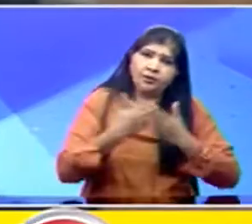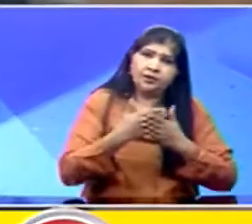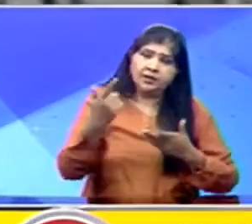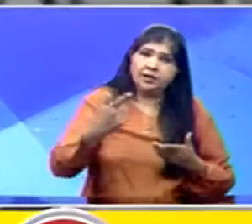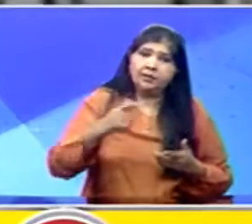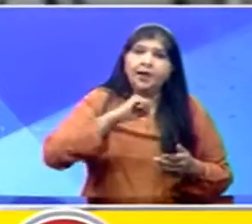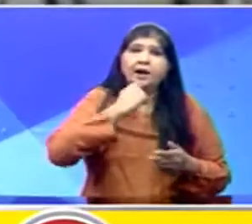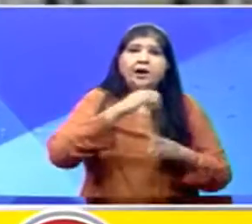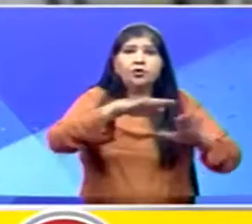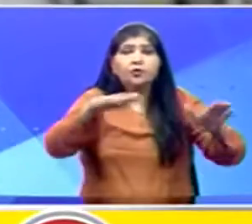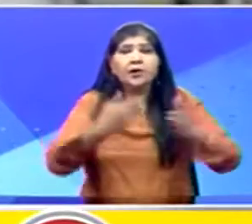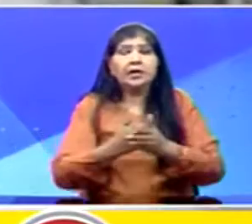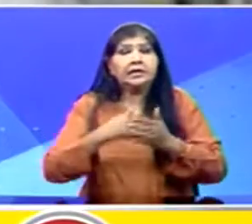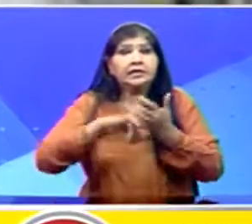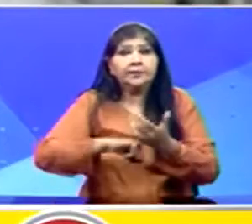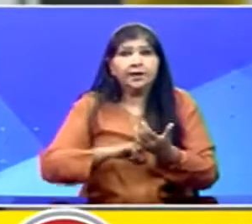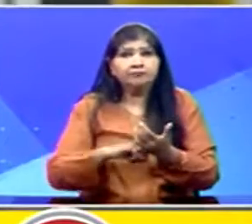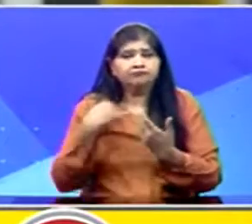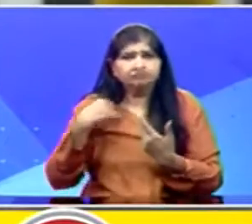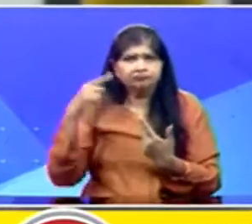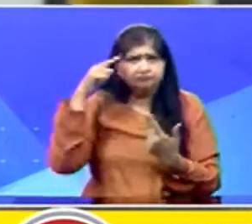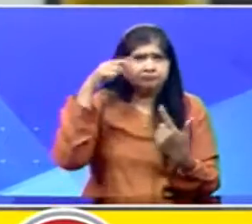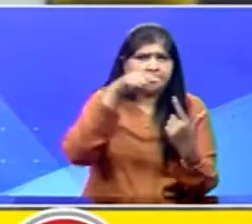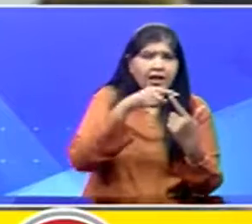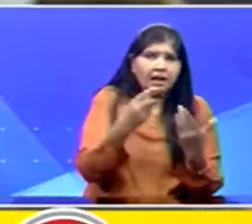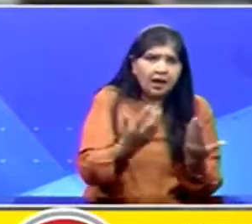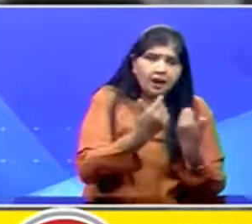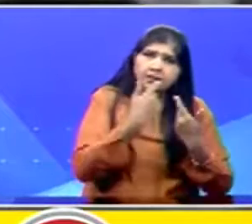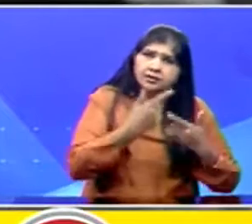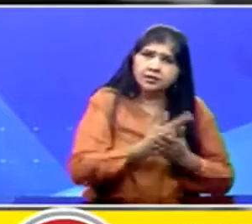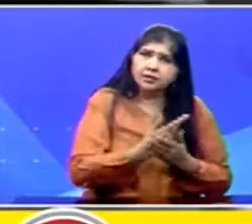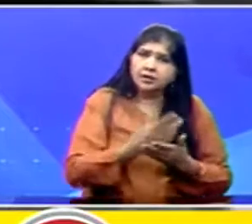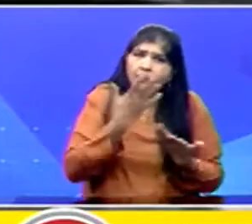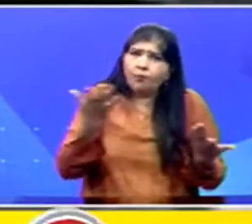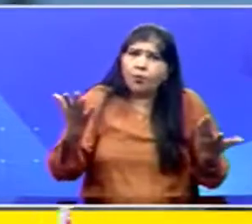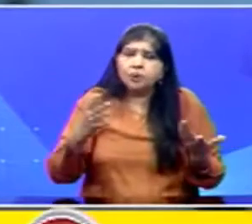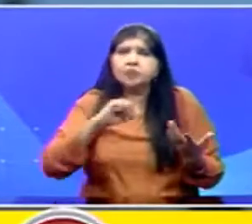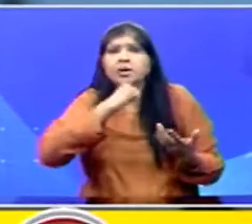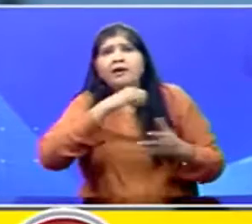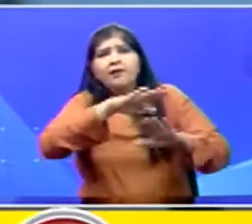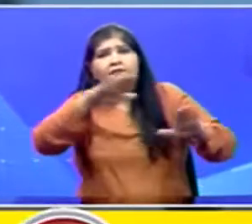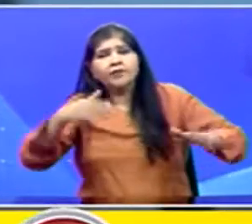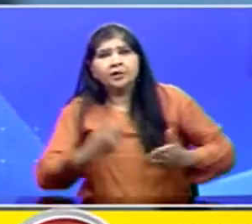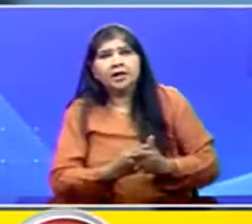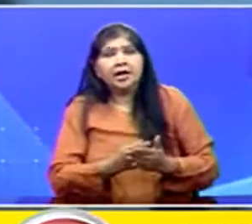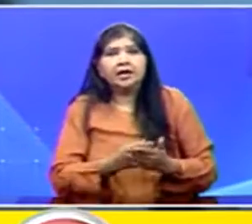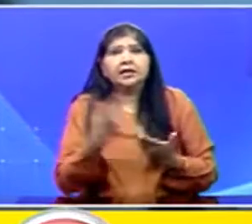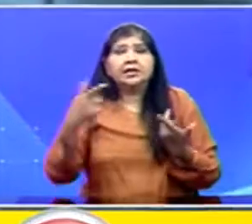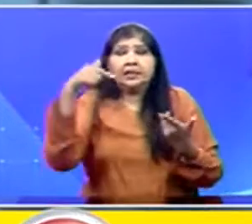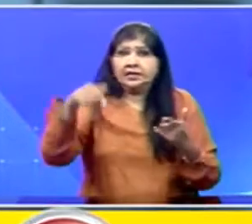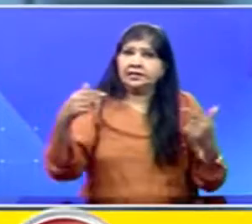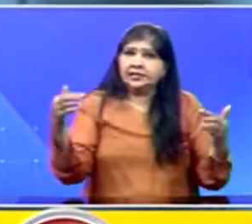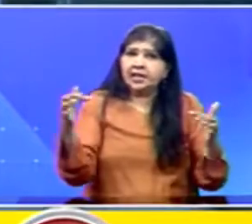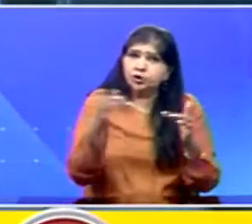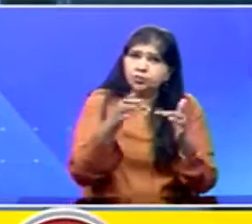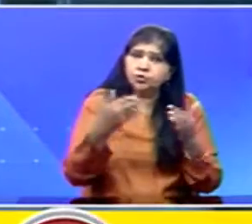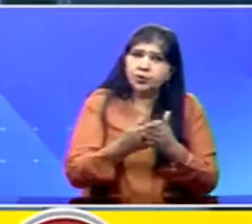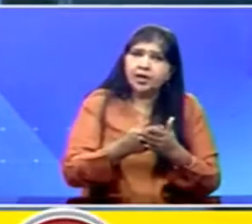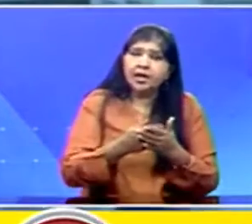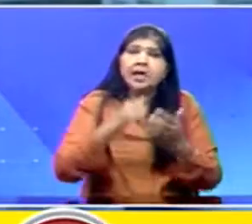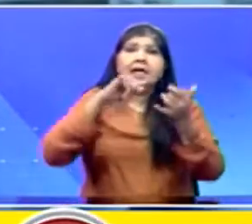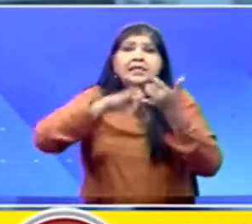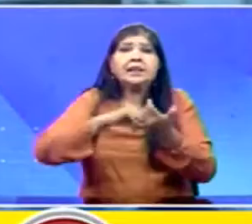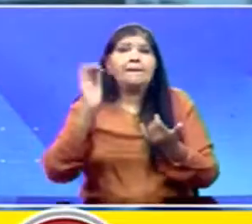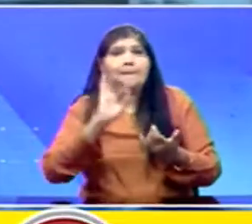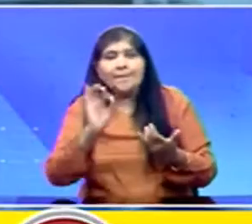विशेश रुप से आकरशित किया है मुझे बहुत से नवजवानों के इस से जुड़े संदेश भी मिले